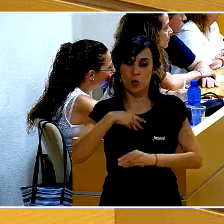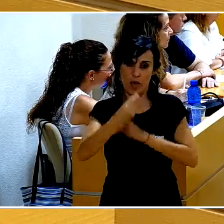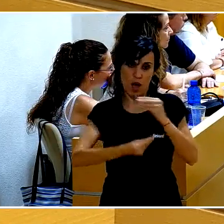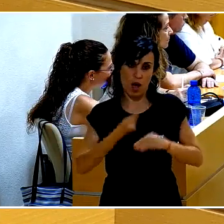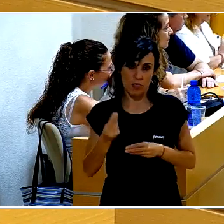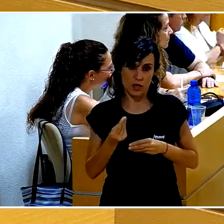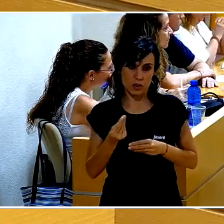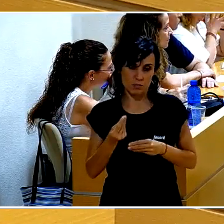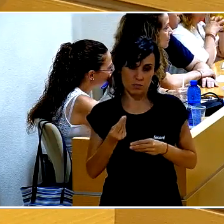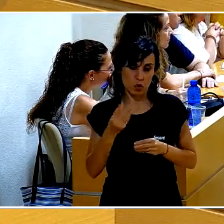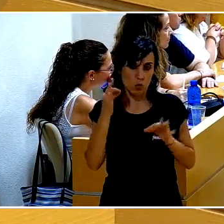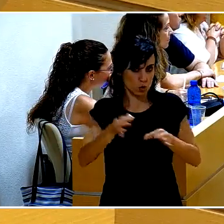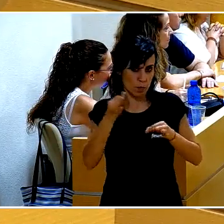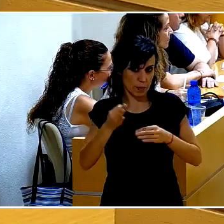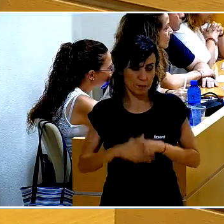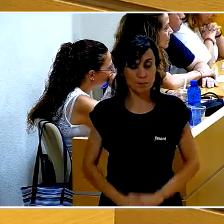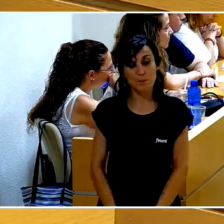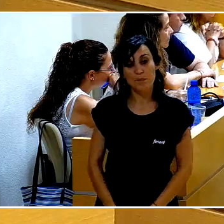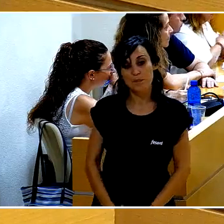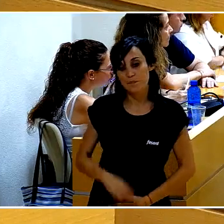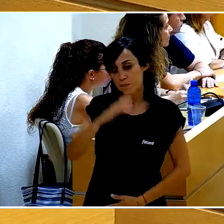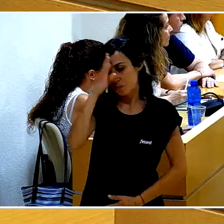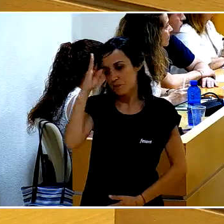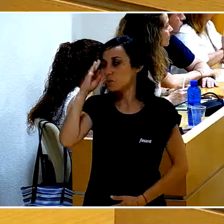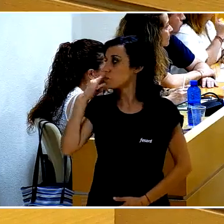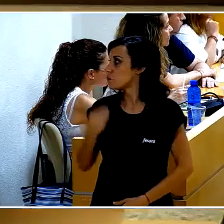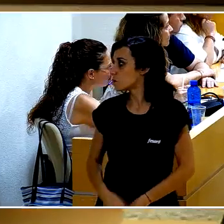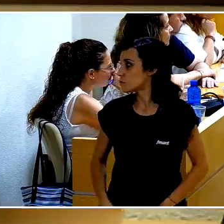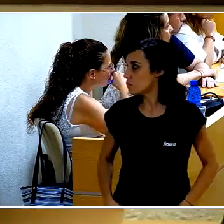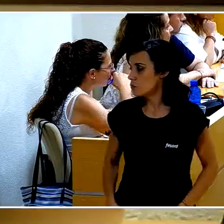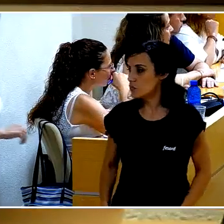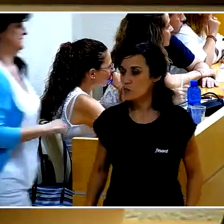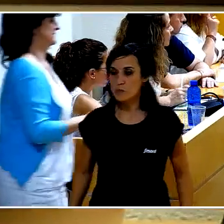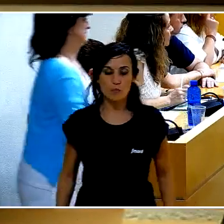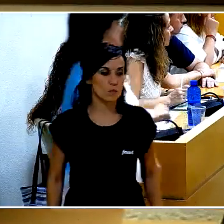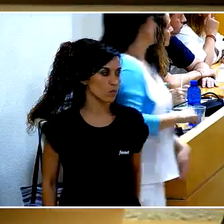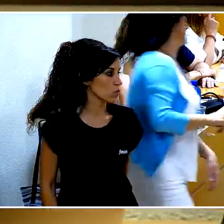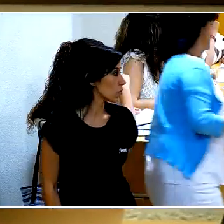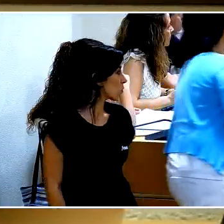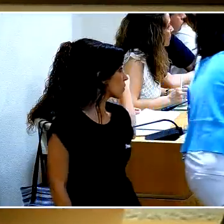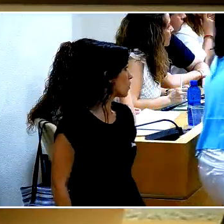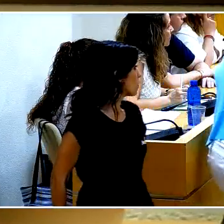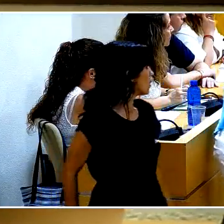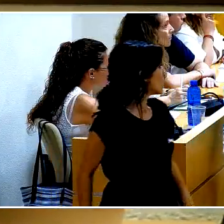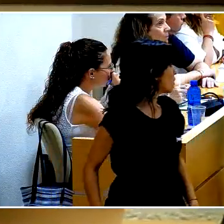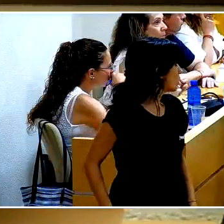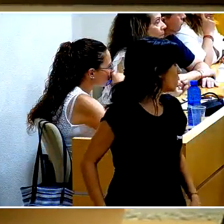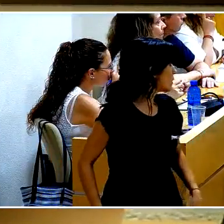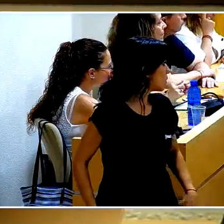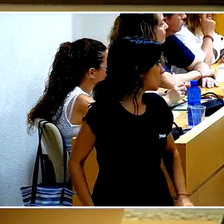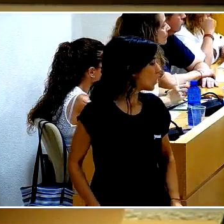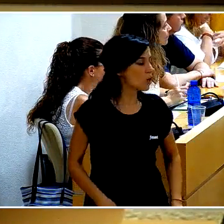como debe ser. Nada más. Vale. No sé, le conteste yo brevemente lo de sobre el